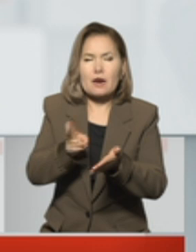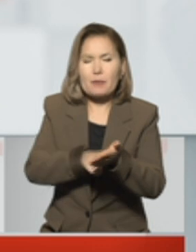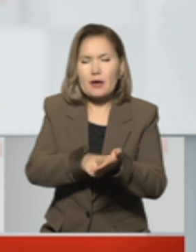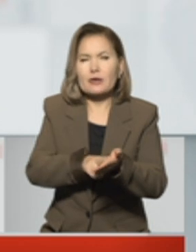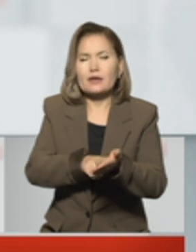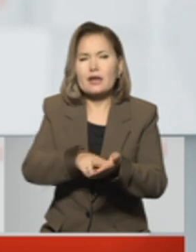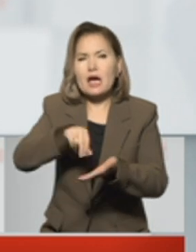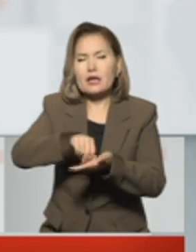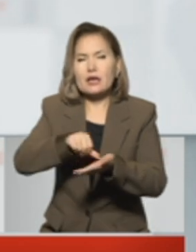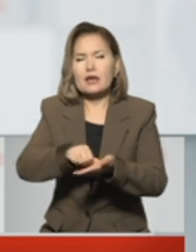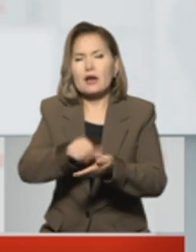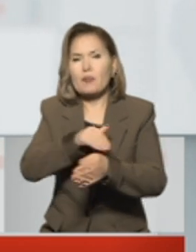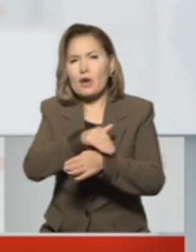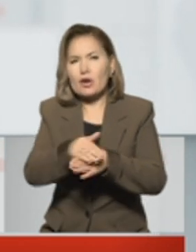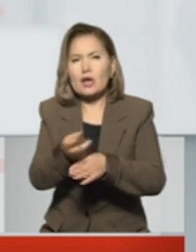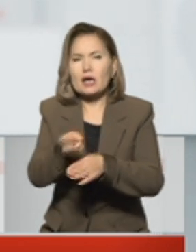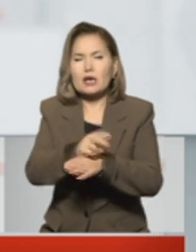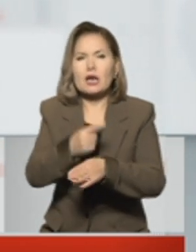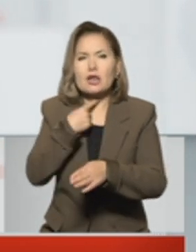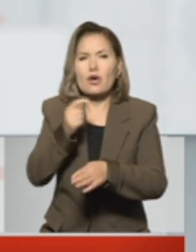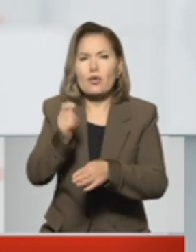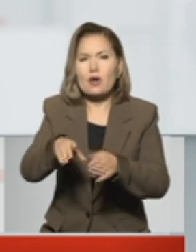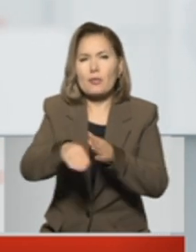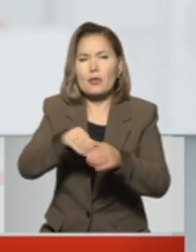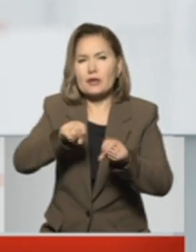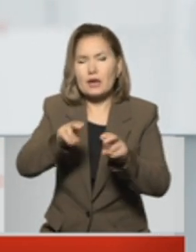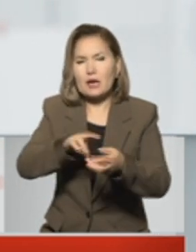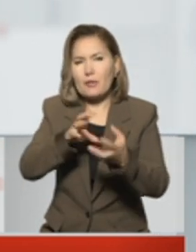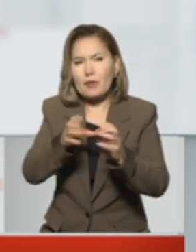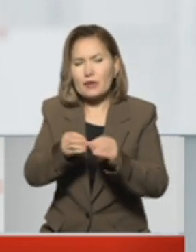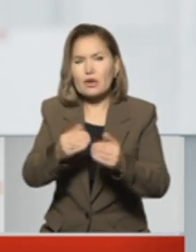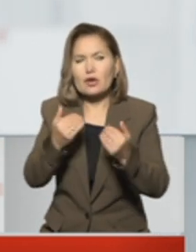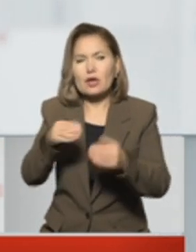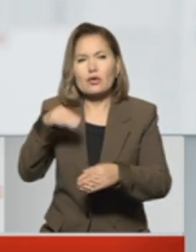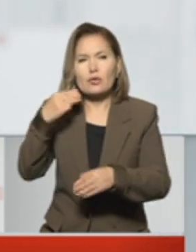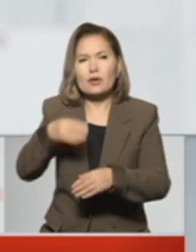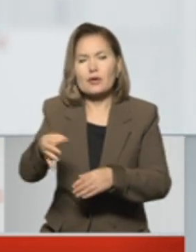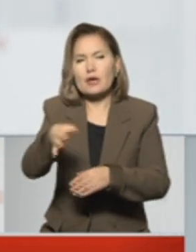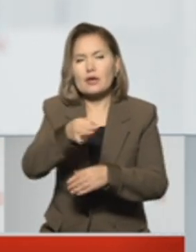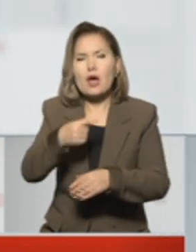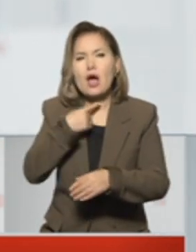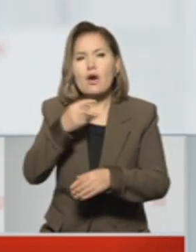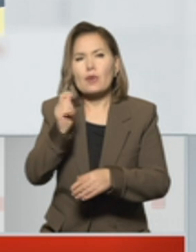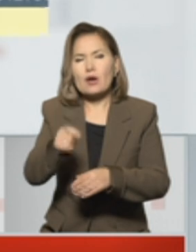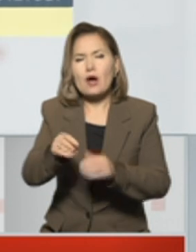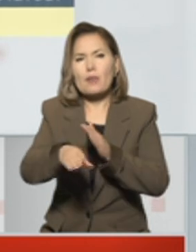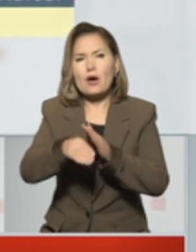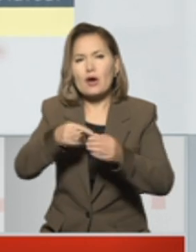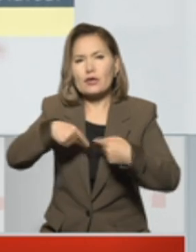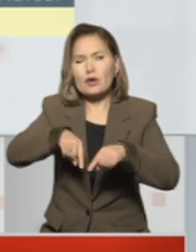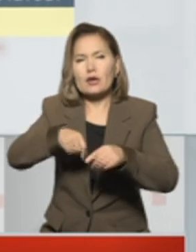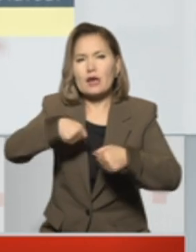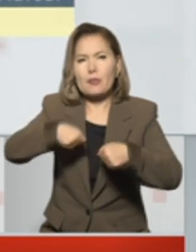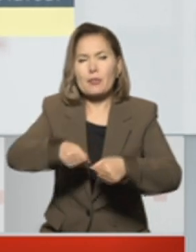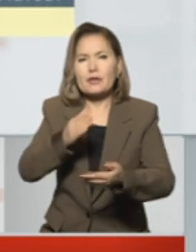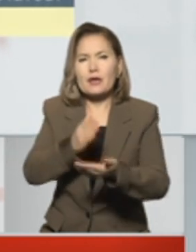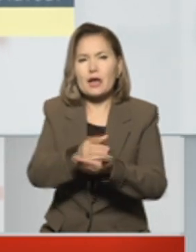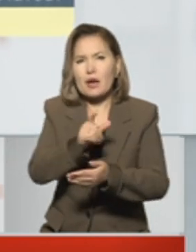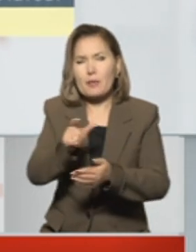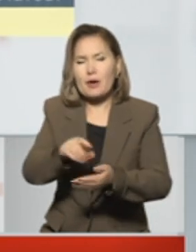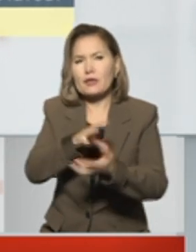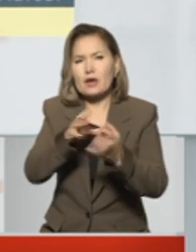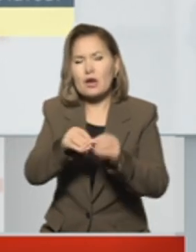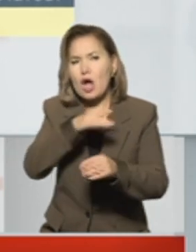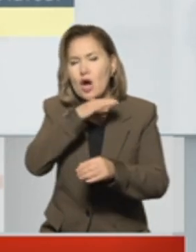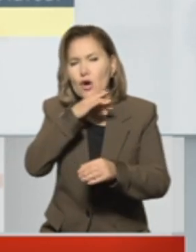болады. Республика бойынша құрылған сайлау учаскілерінің санына тоқталсақ. Түркістан облысында дауыс беру құқығына ие азаматтардың саны